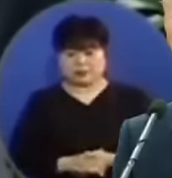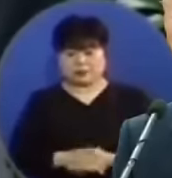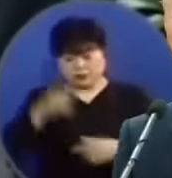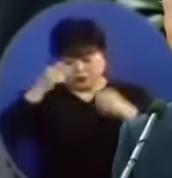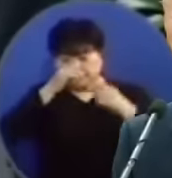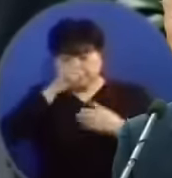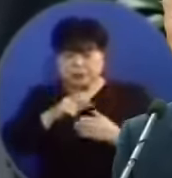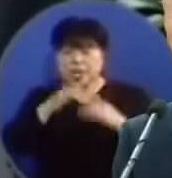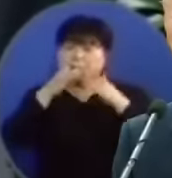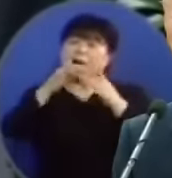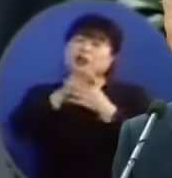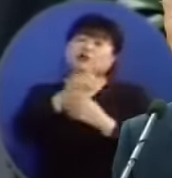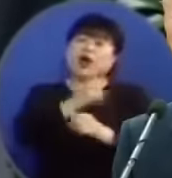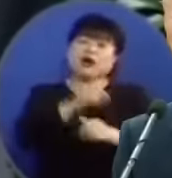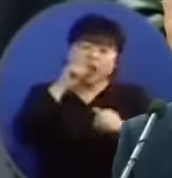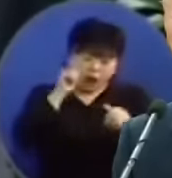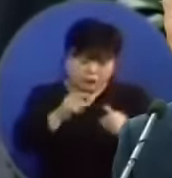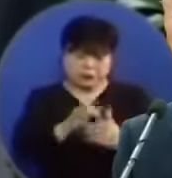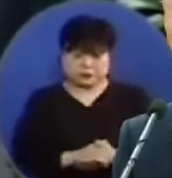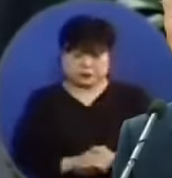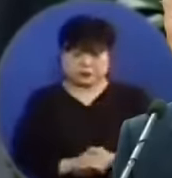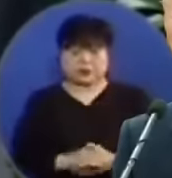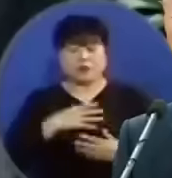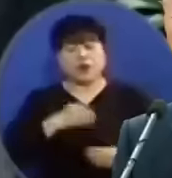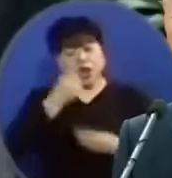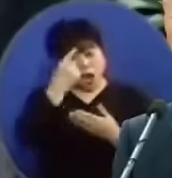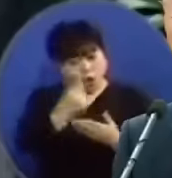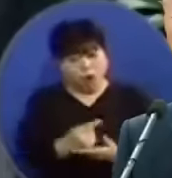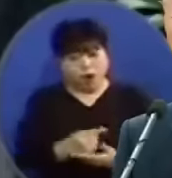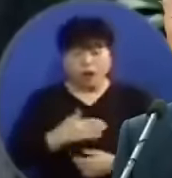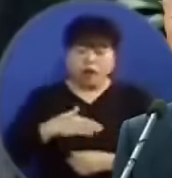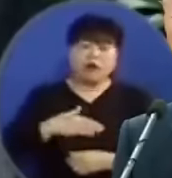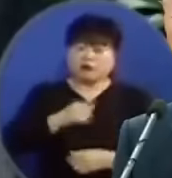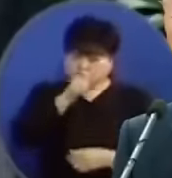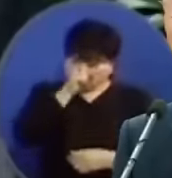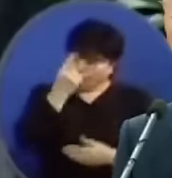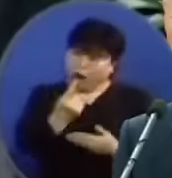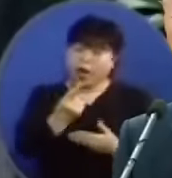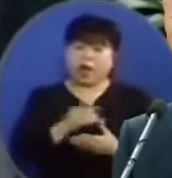슬픔이 있을 때 방언으로 기도하라. 그러면 안식이 오고 상쾌함이 온다.